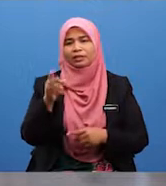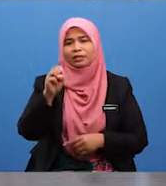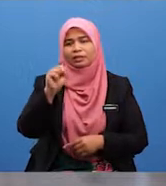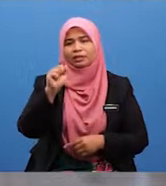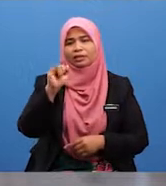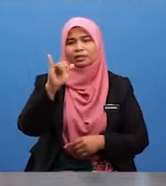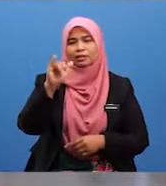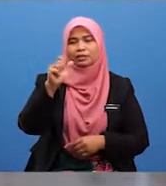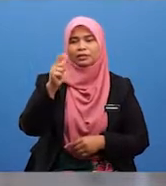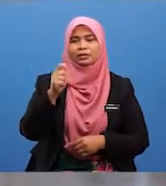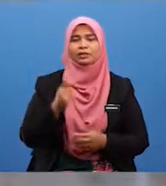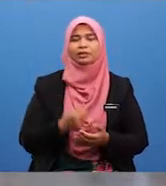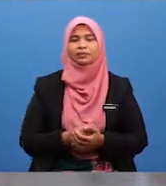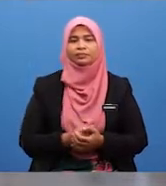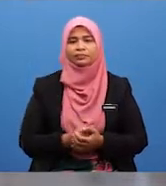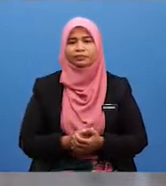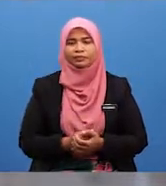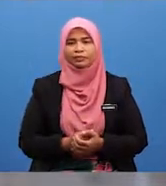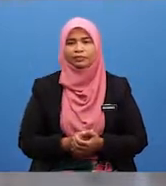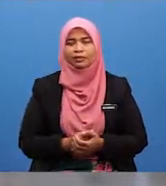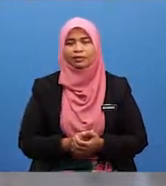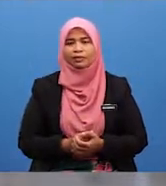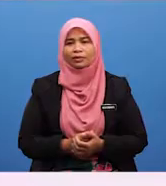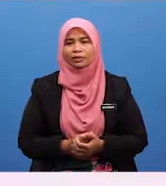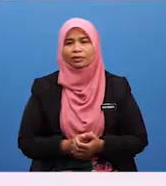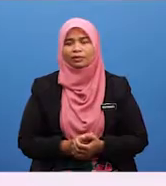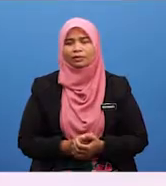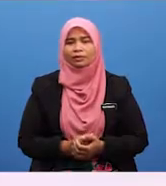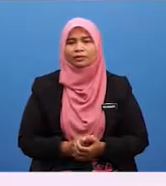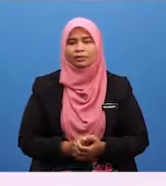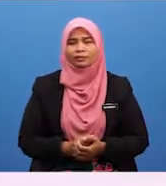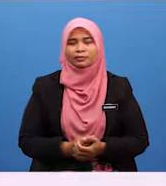dinyatakan dalam surah Al-Baqarah ayat ketiga.